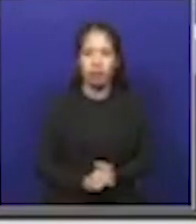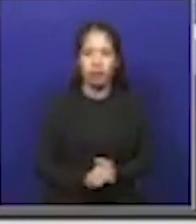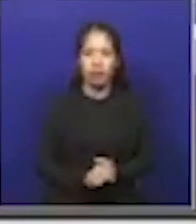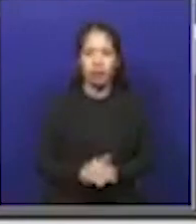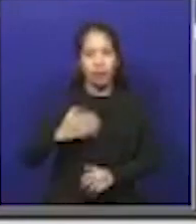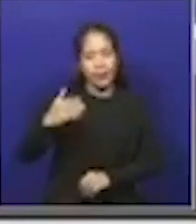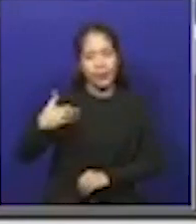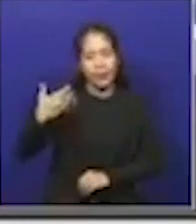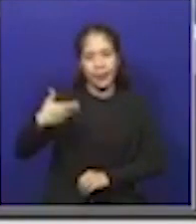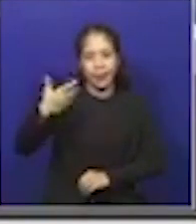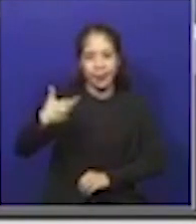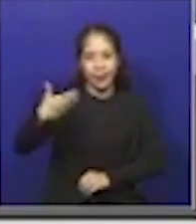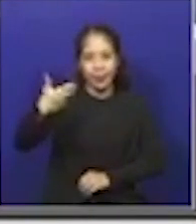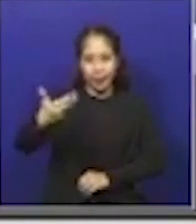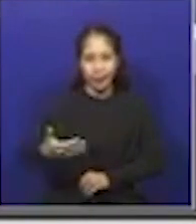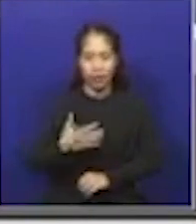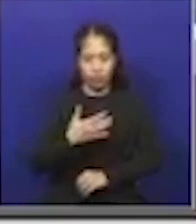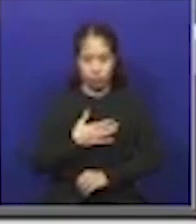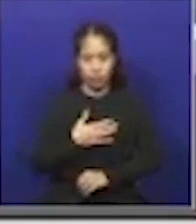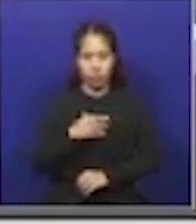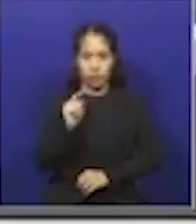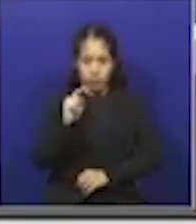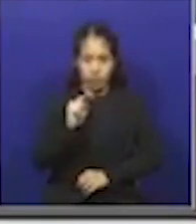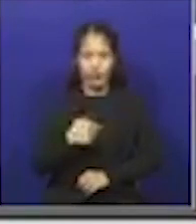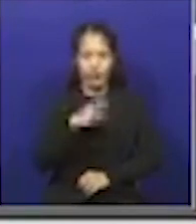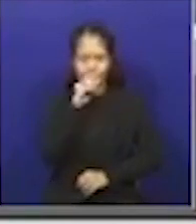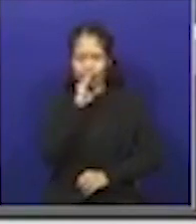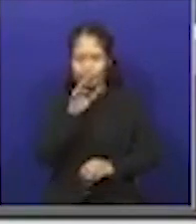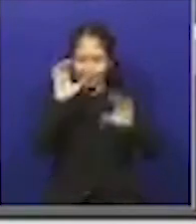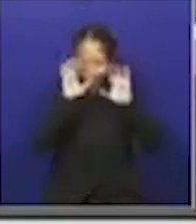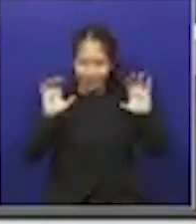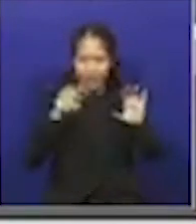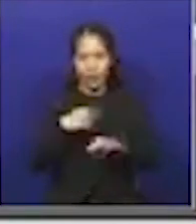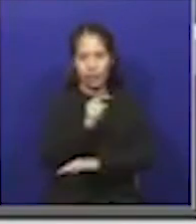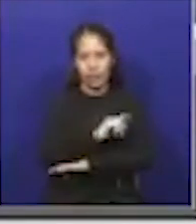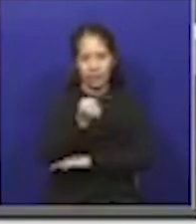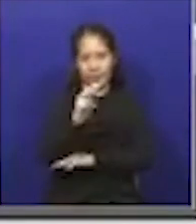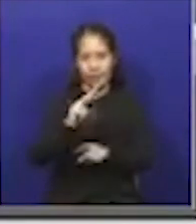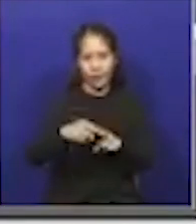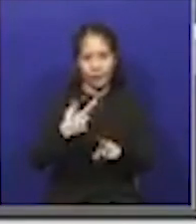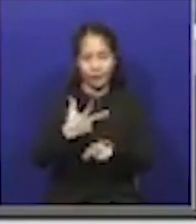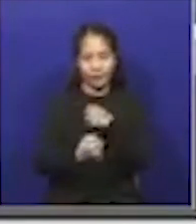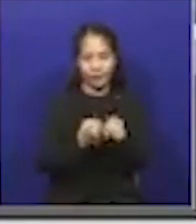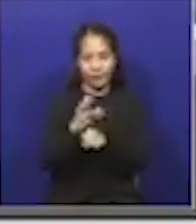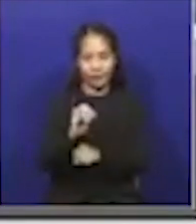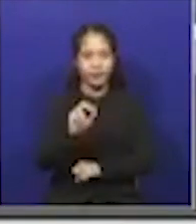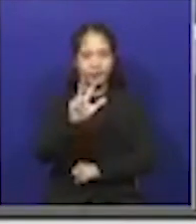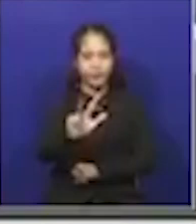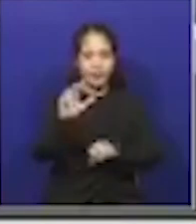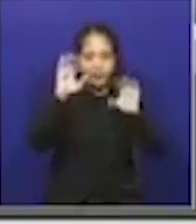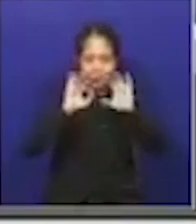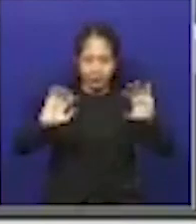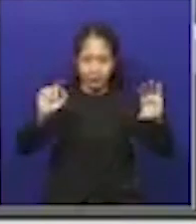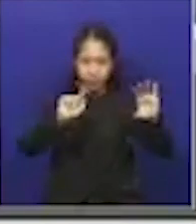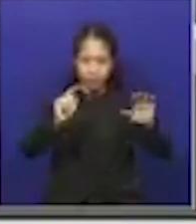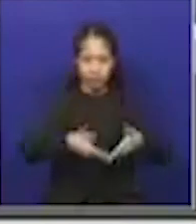จากนั้นผมให้ความยุติธรรมกับรัฐบาล12มีนาคม2563รัฐบาลจึง